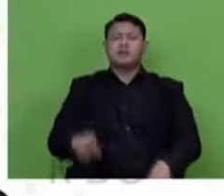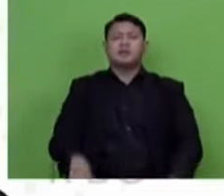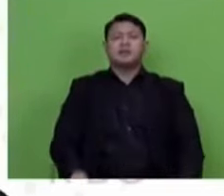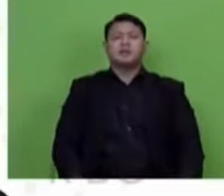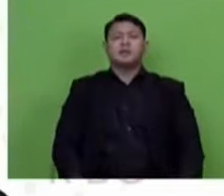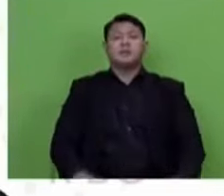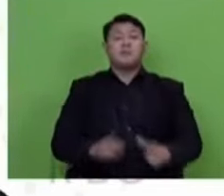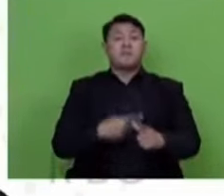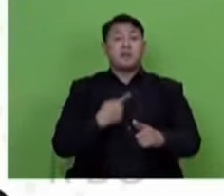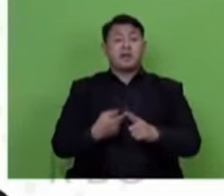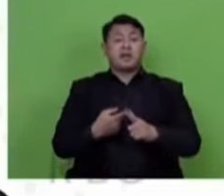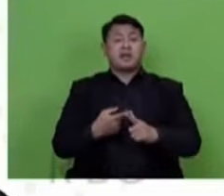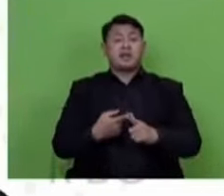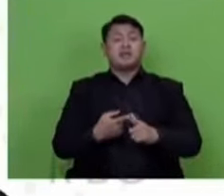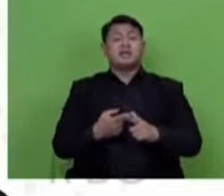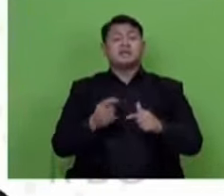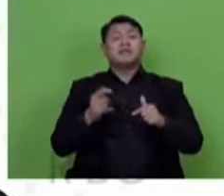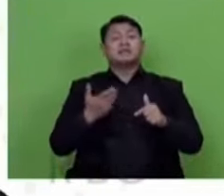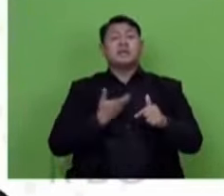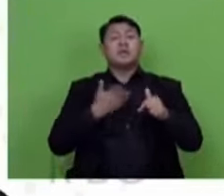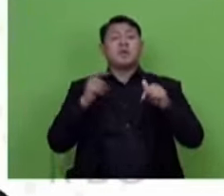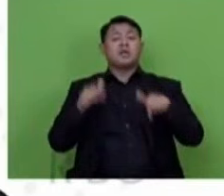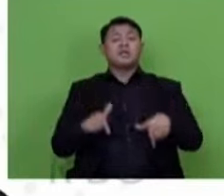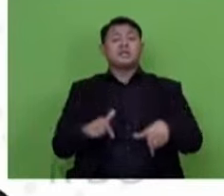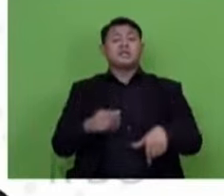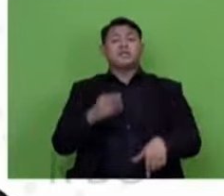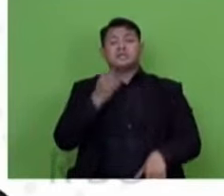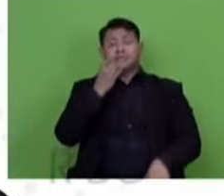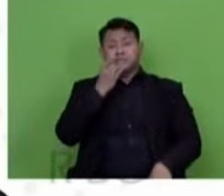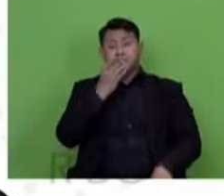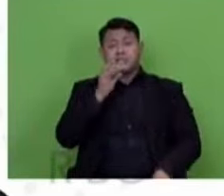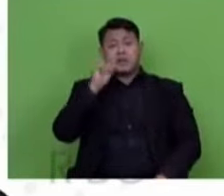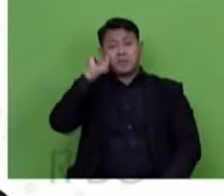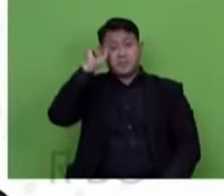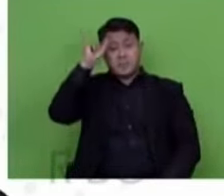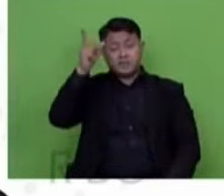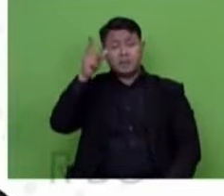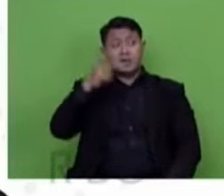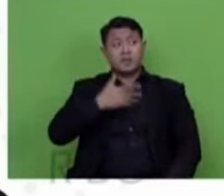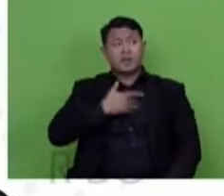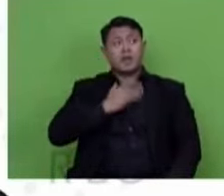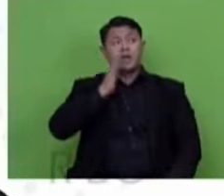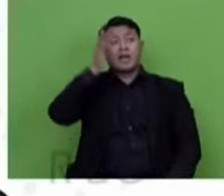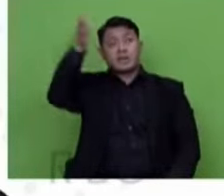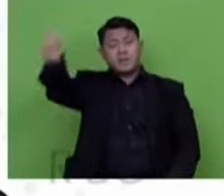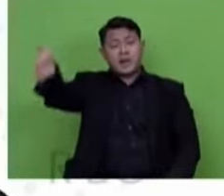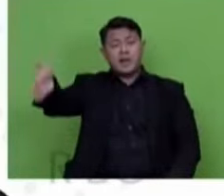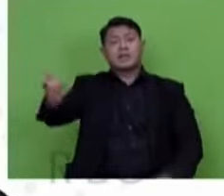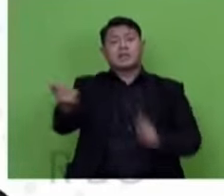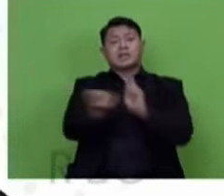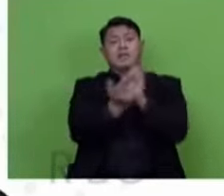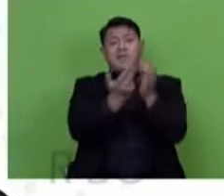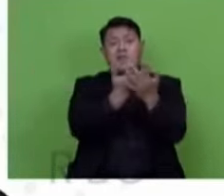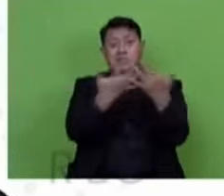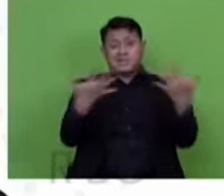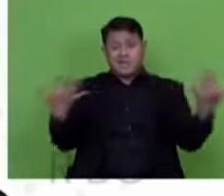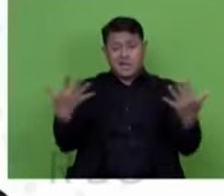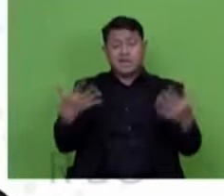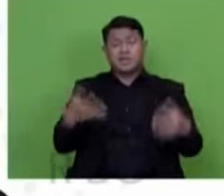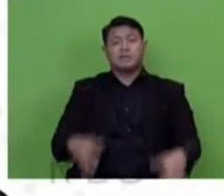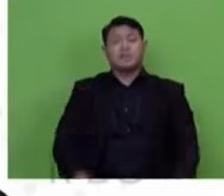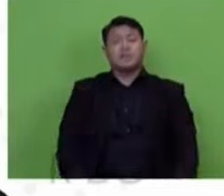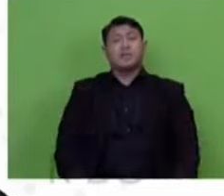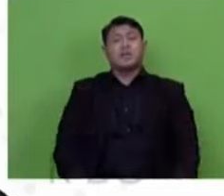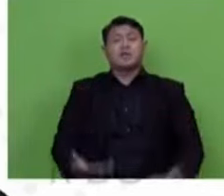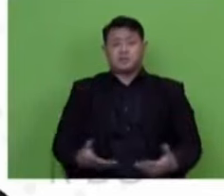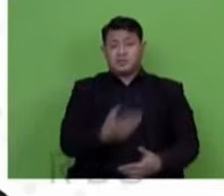ini saya ada di sini izinkan pagi hari besok kami akan kembali ke lapangan dan mudah-mudahan Bapak Ibu